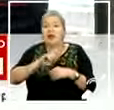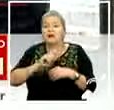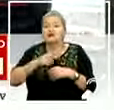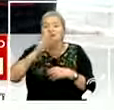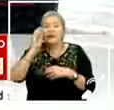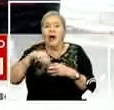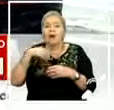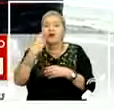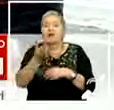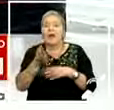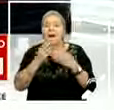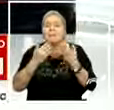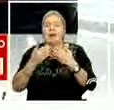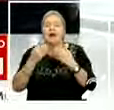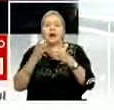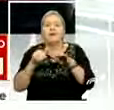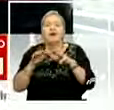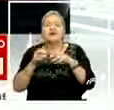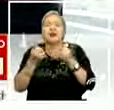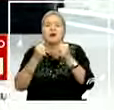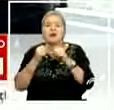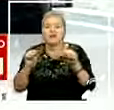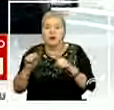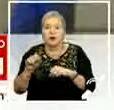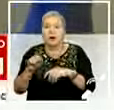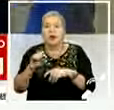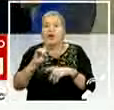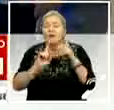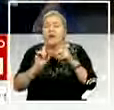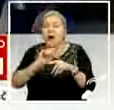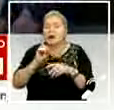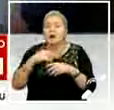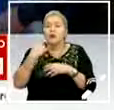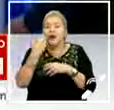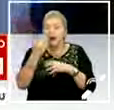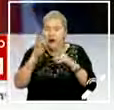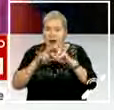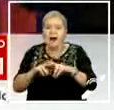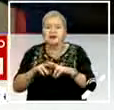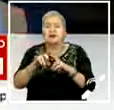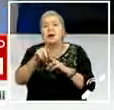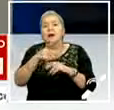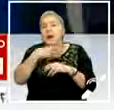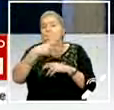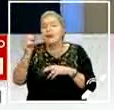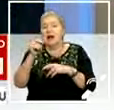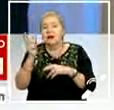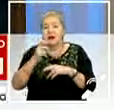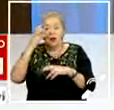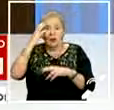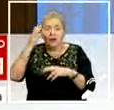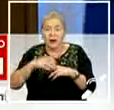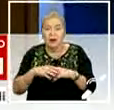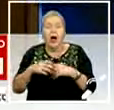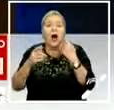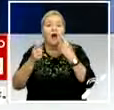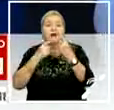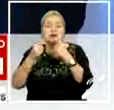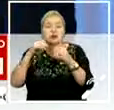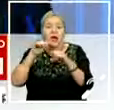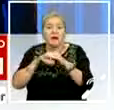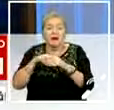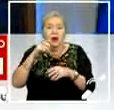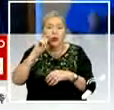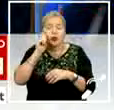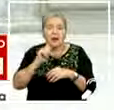Regionale, atunci ei nu sunt dispuși să meargă mai departe în guvern. În același timp, au avut o discuție internă în UDMR și